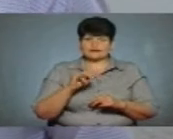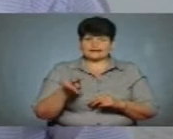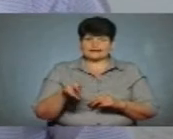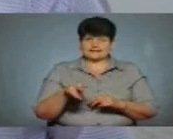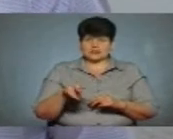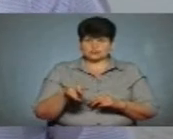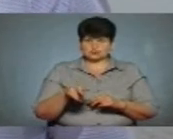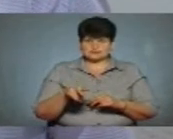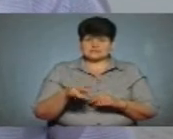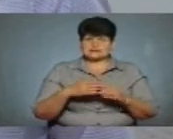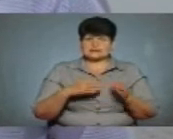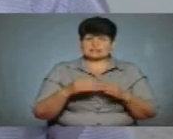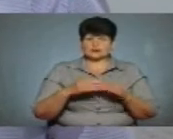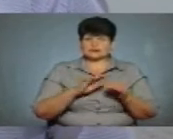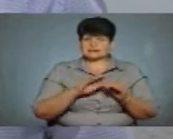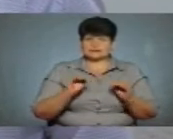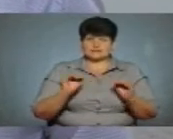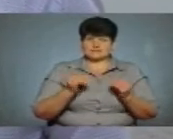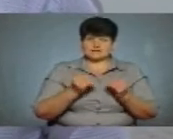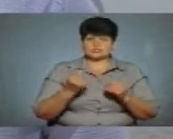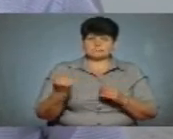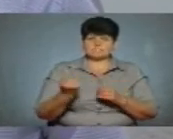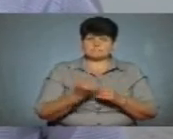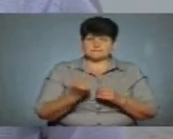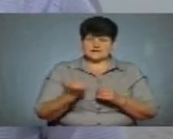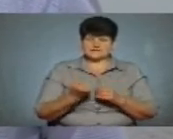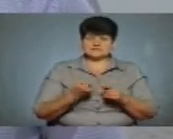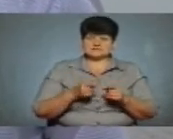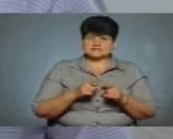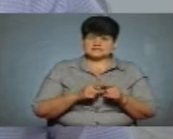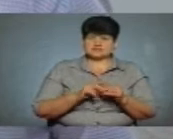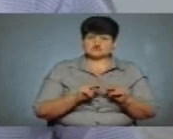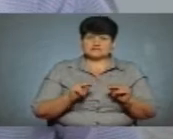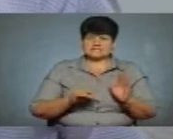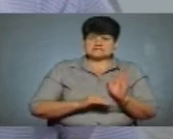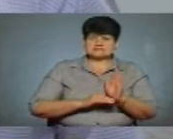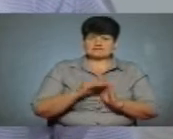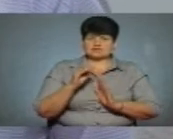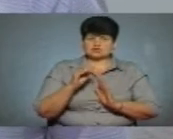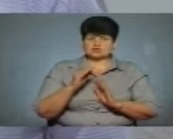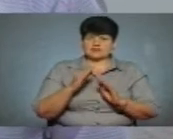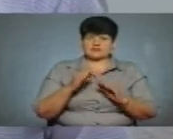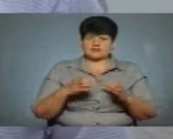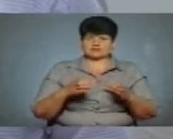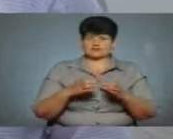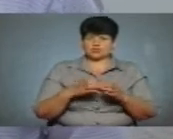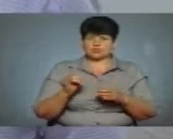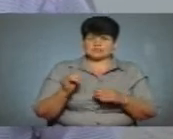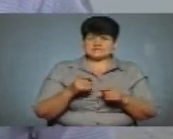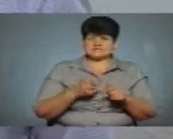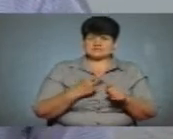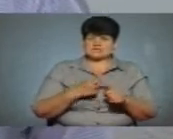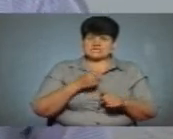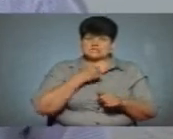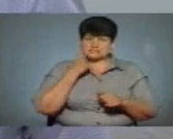літератури з категорії не нижче першої. Як правило, це вчителі з вищою кваліфікаційною категорією, а також із званнями